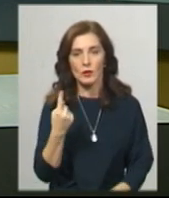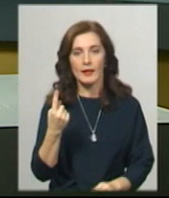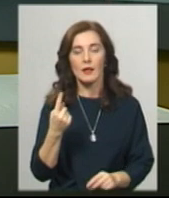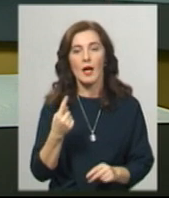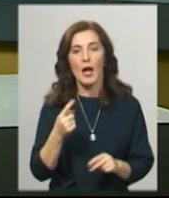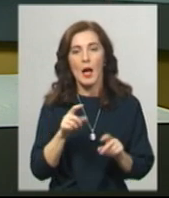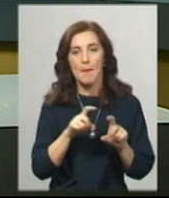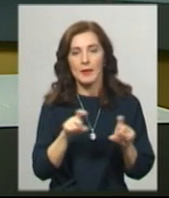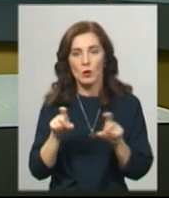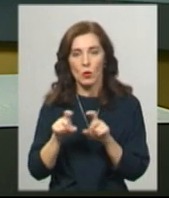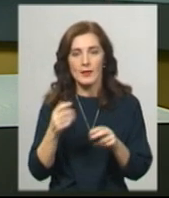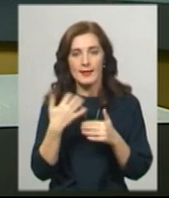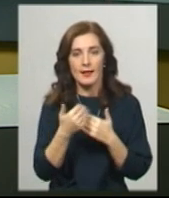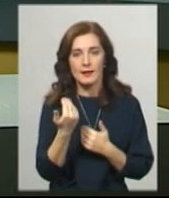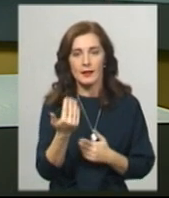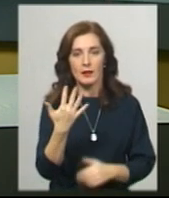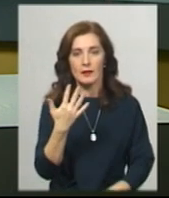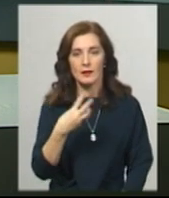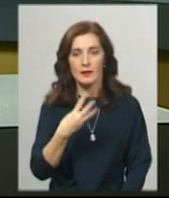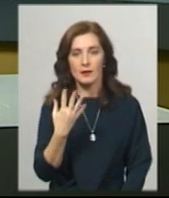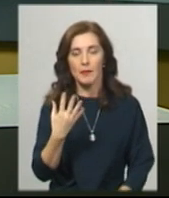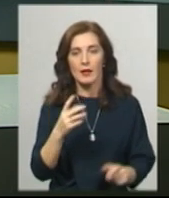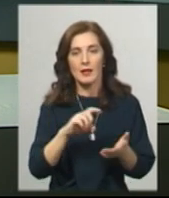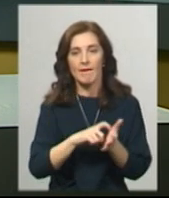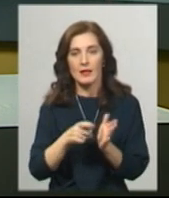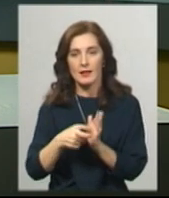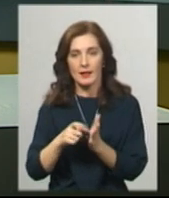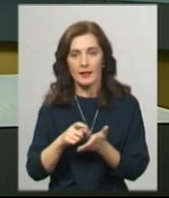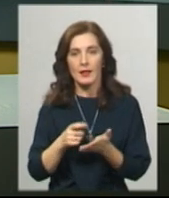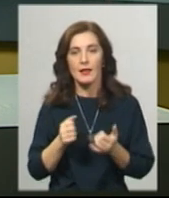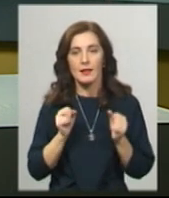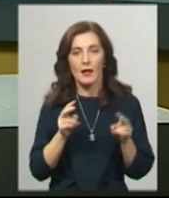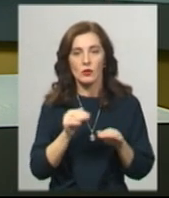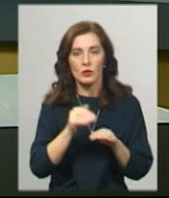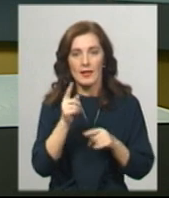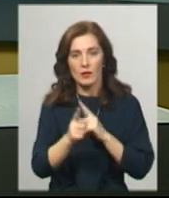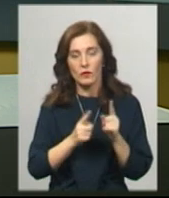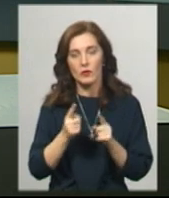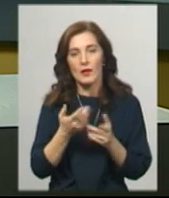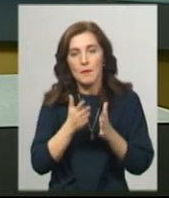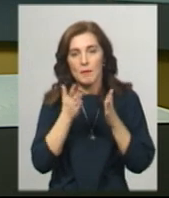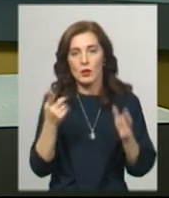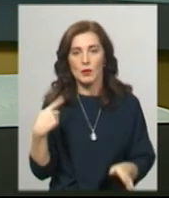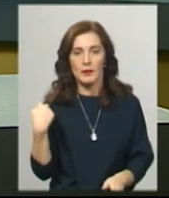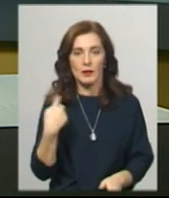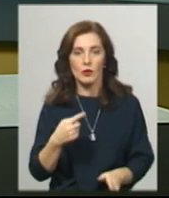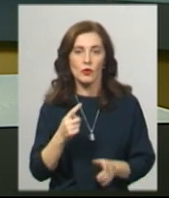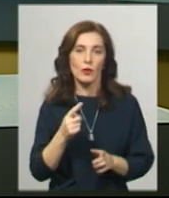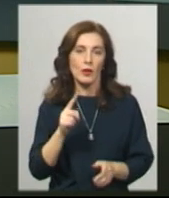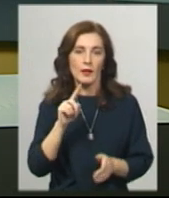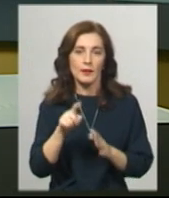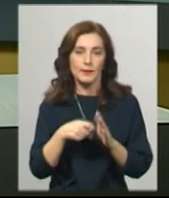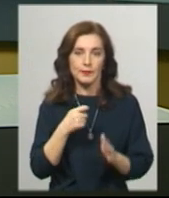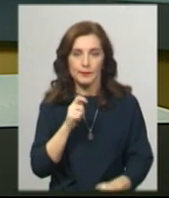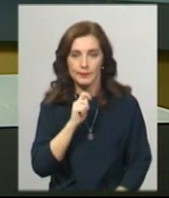структурний підрозділ, серед них 35 стаціонарних відділень. Як торкнеться реформа найбільшої медичної установи краю, дізнавалась Тетяна